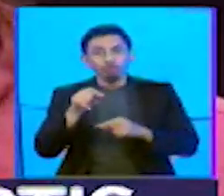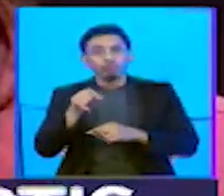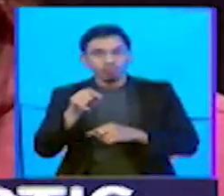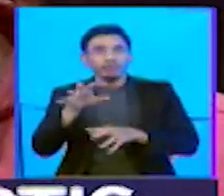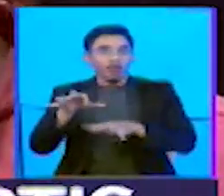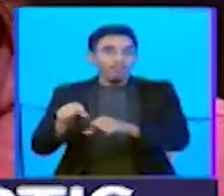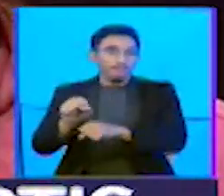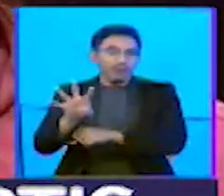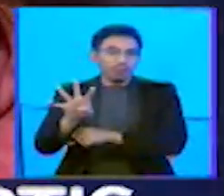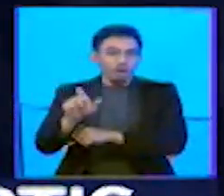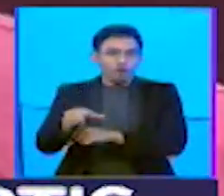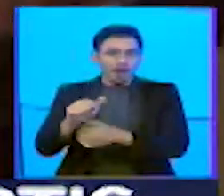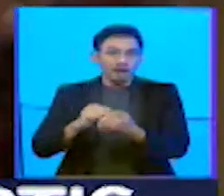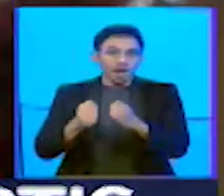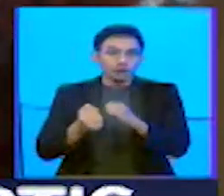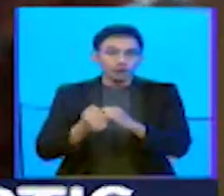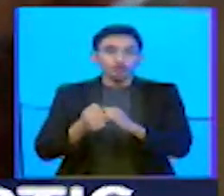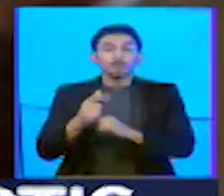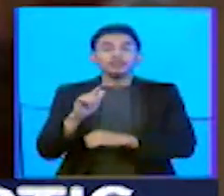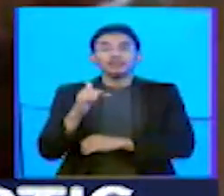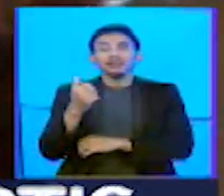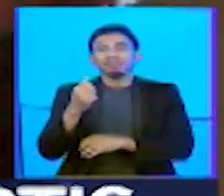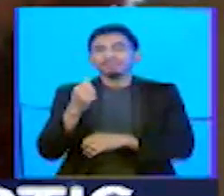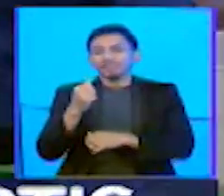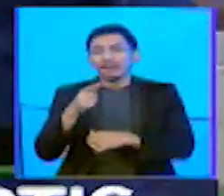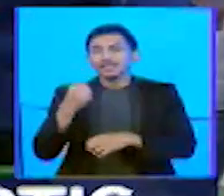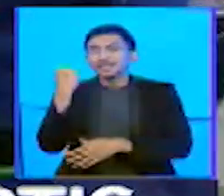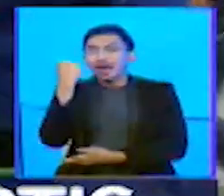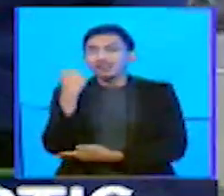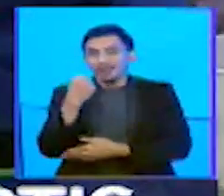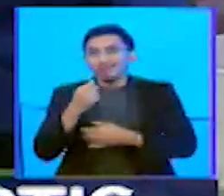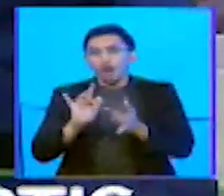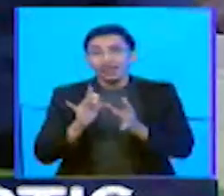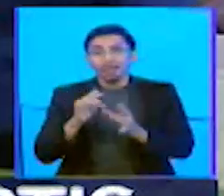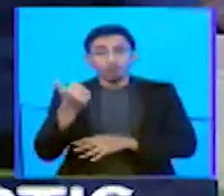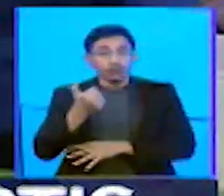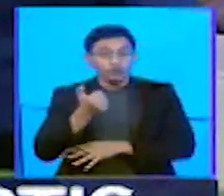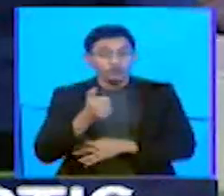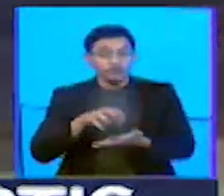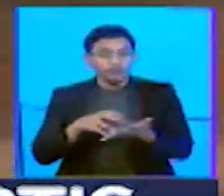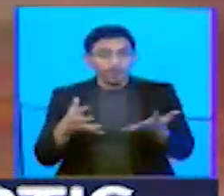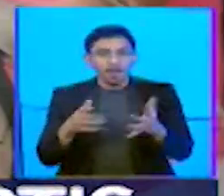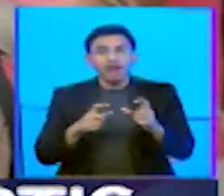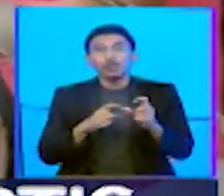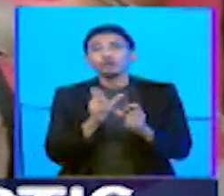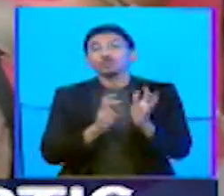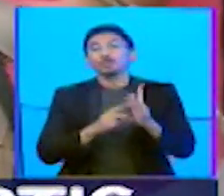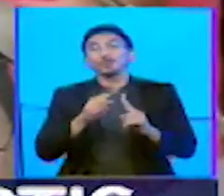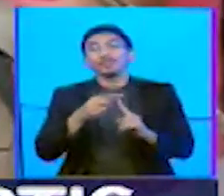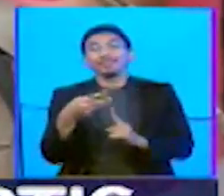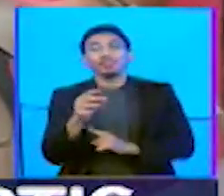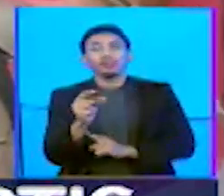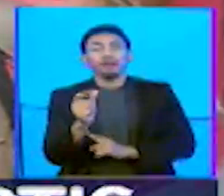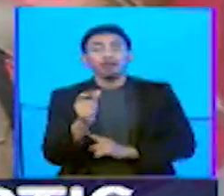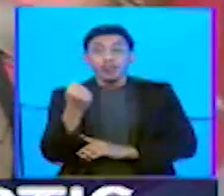polisi menahan keempat orang ini dari sebuah hotel di kawasan Danau Sunter Tanjung Priok yang pertama adalah